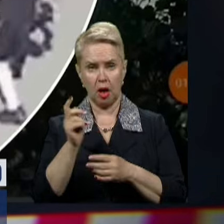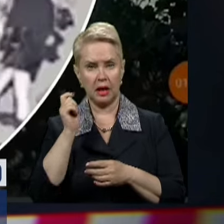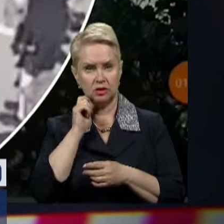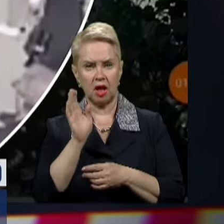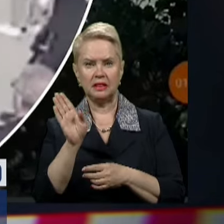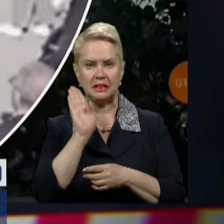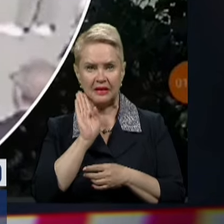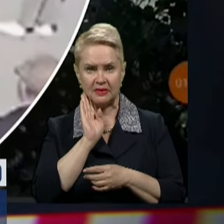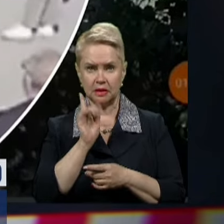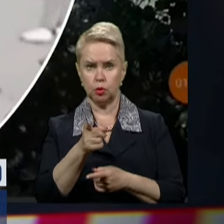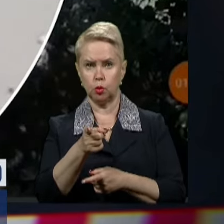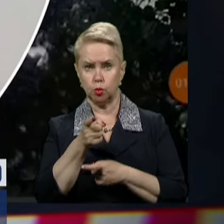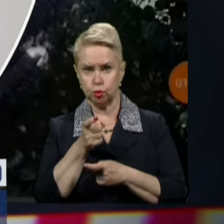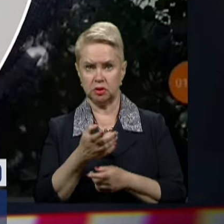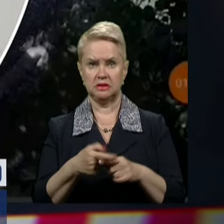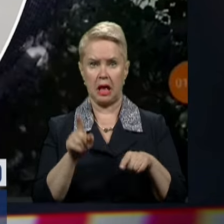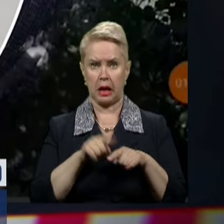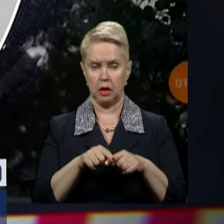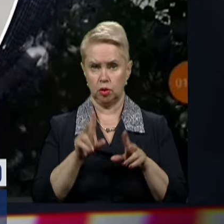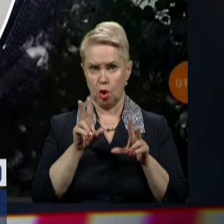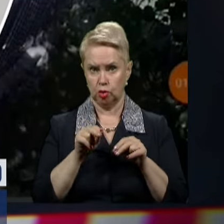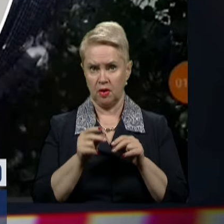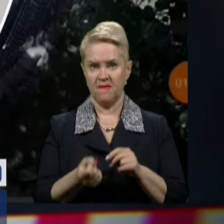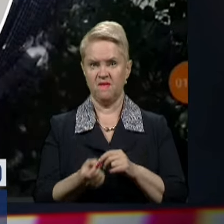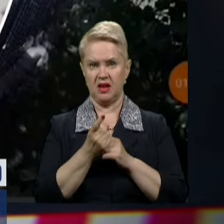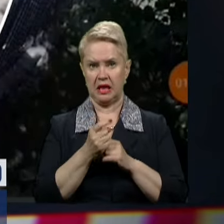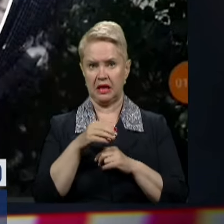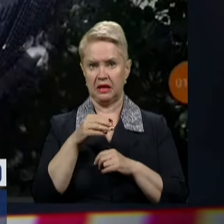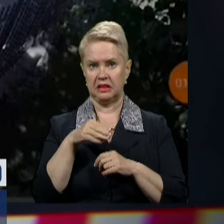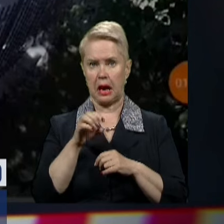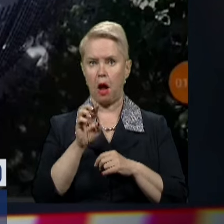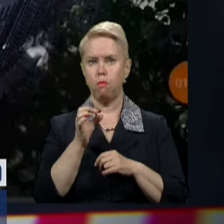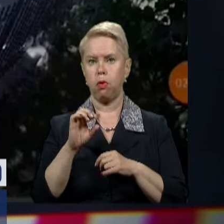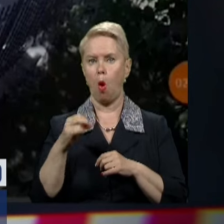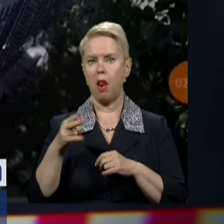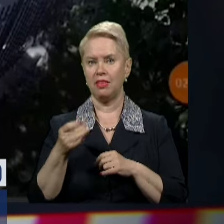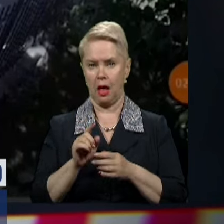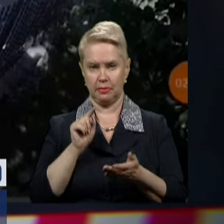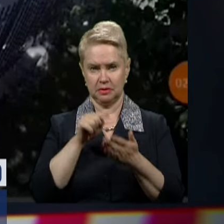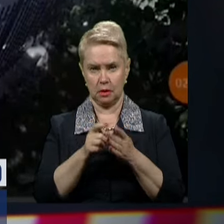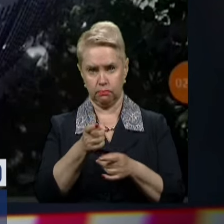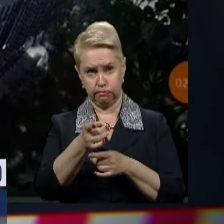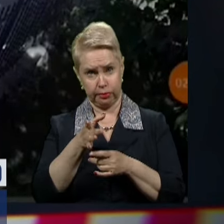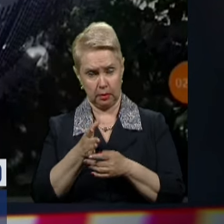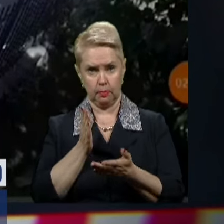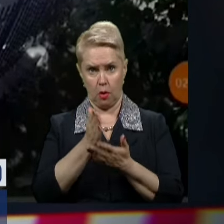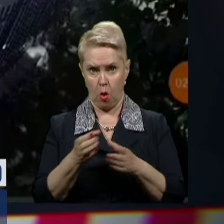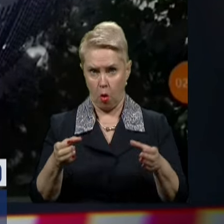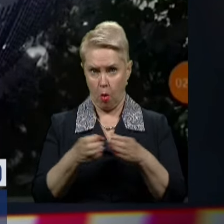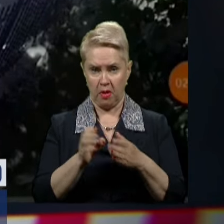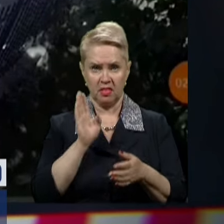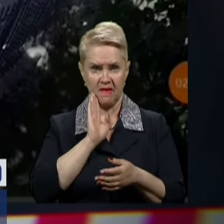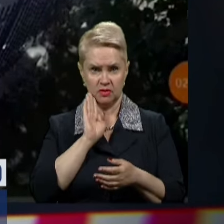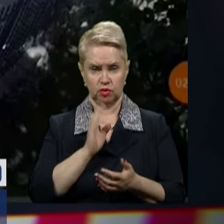14-річна дівчина із рушниці, яка, на щастя, виявилась страйкбольною, прицільно гатить просто по компанії